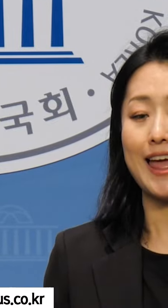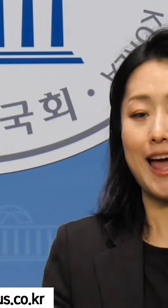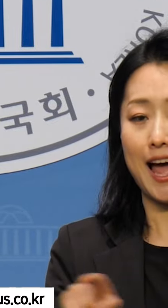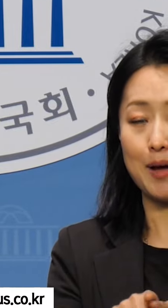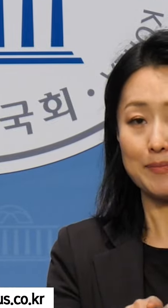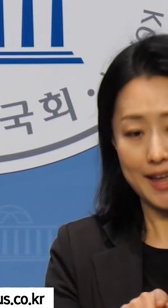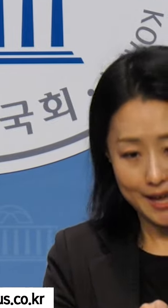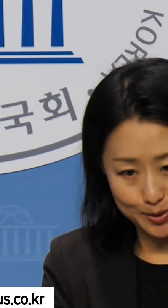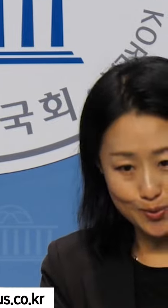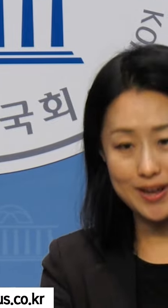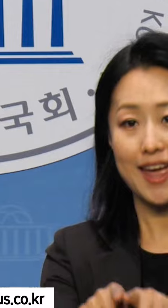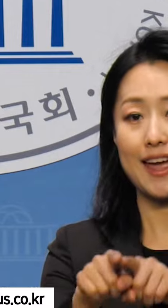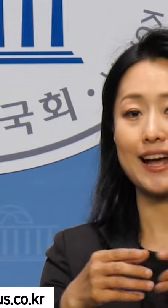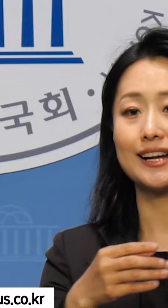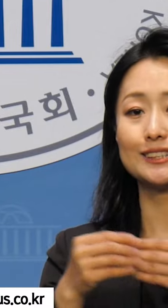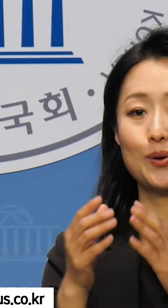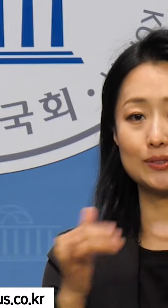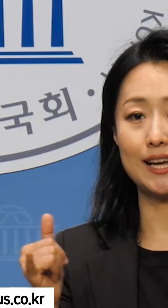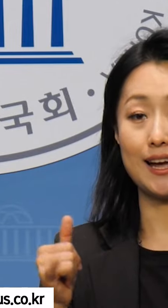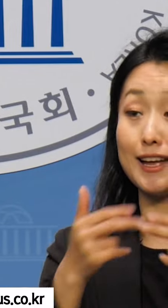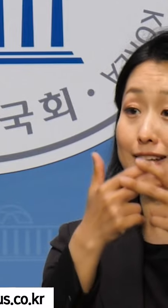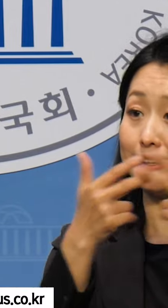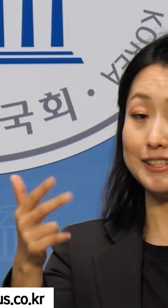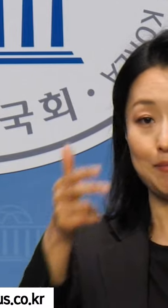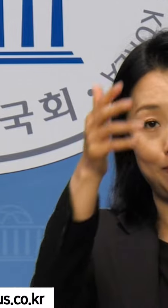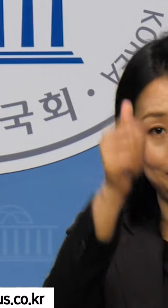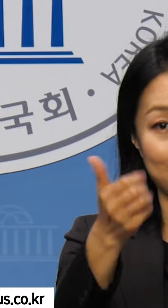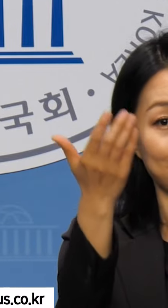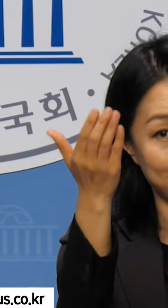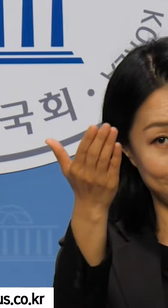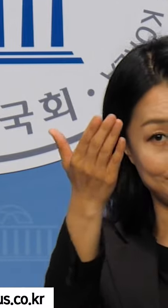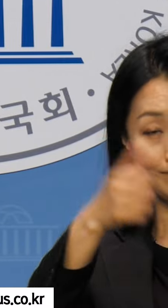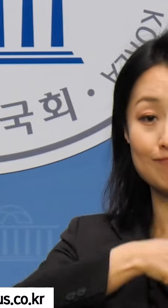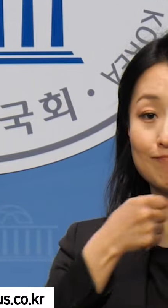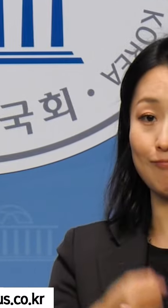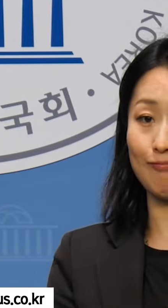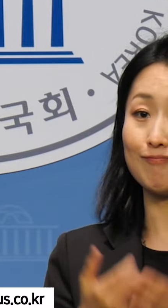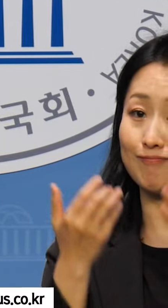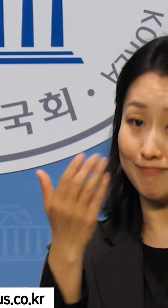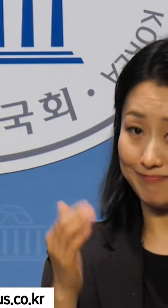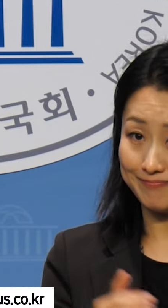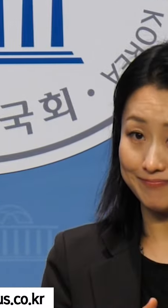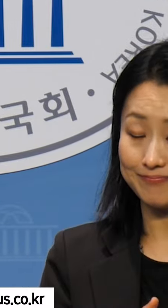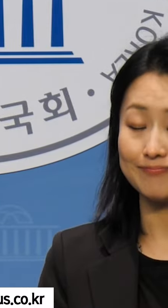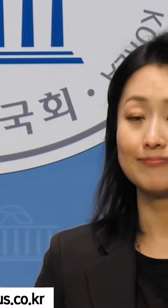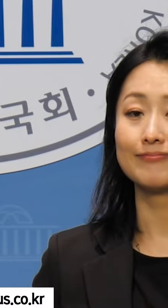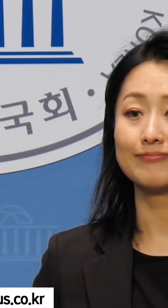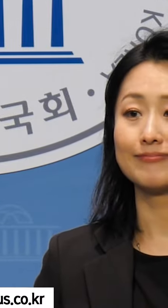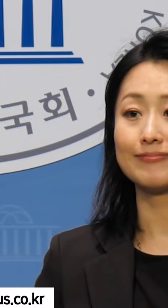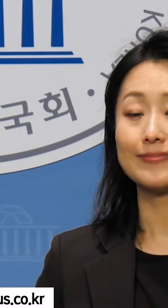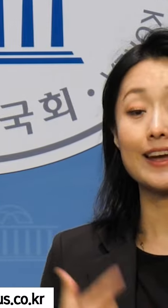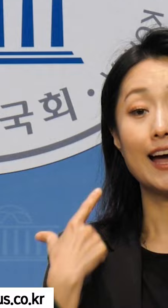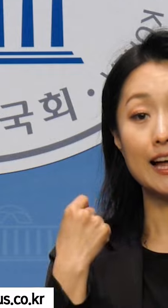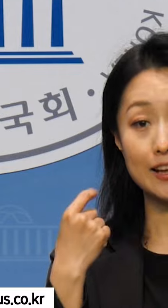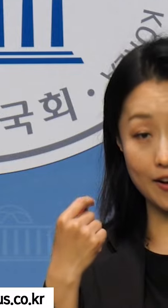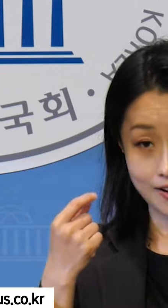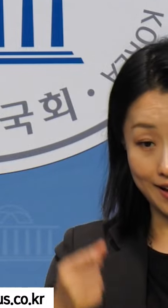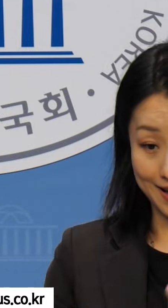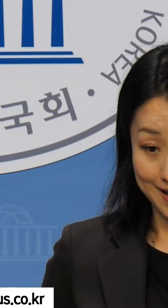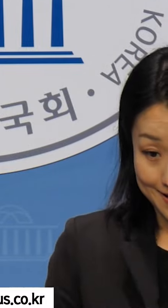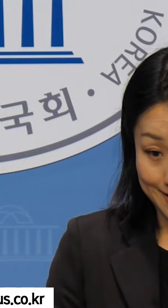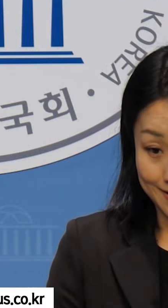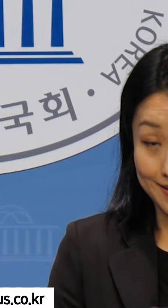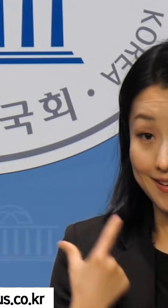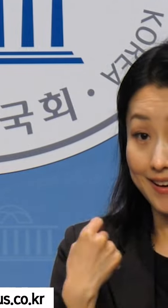함께 동행할 진정한 지도자로서 이재명 전 대표를 선택한 것입니다. 그 한결같은 선택들이 결코